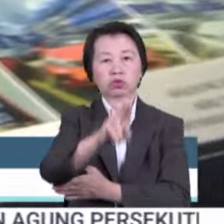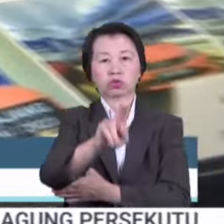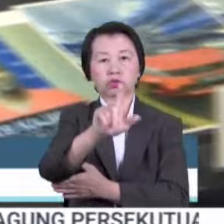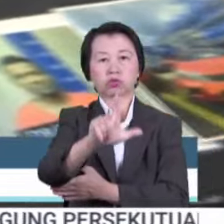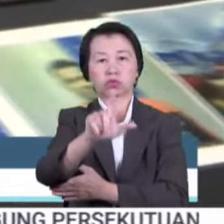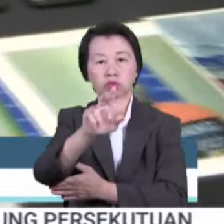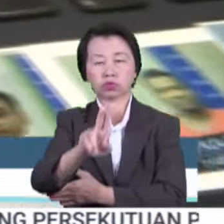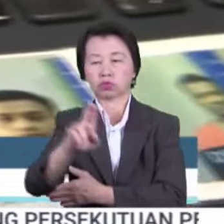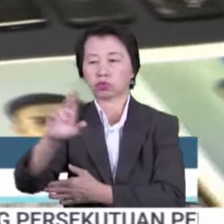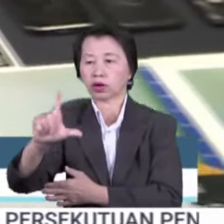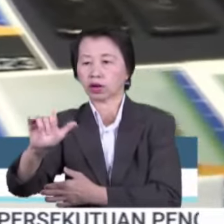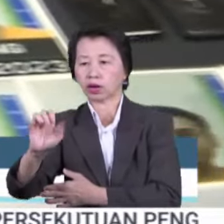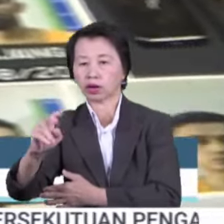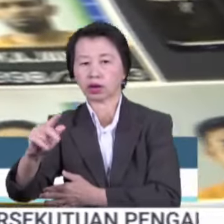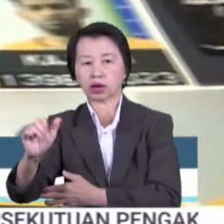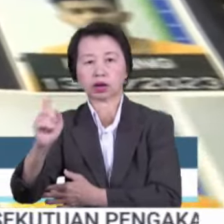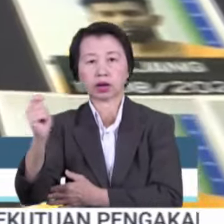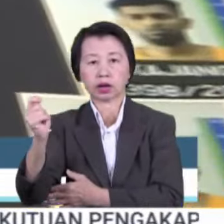bangsa